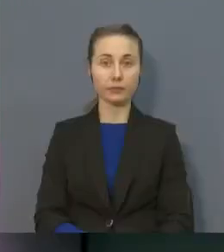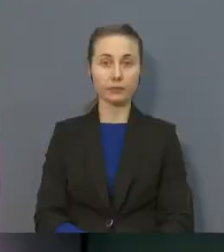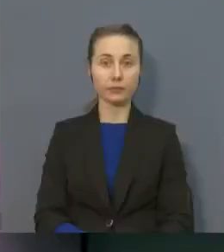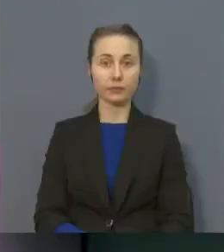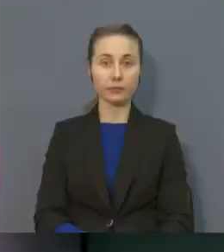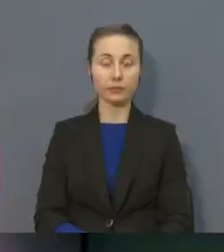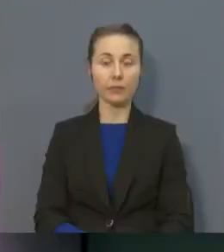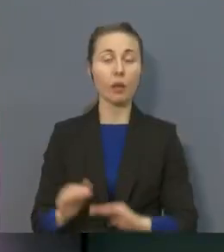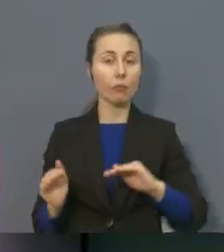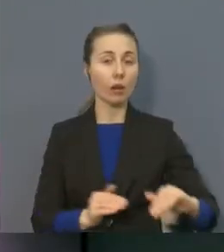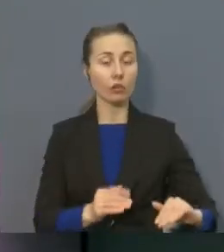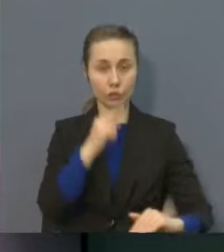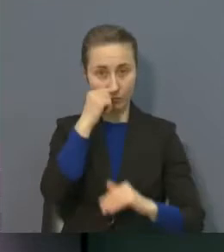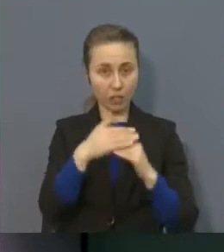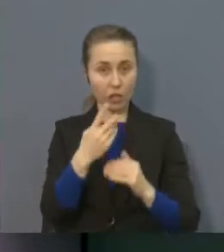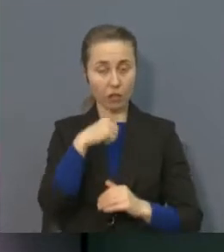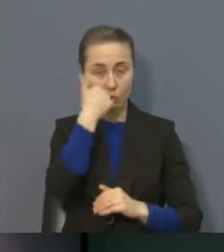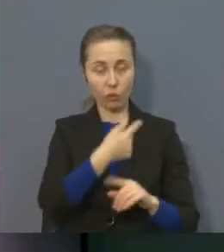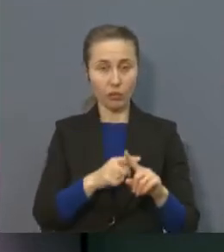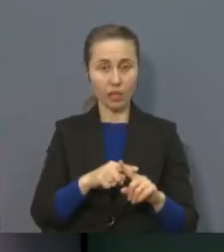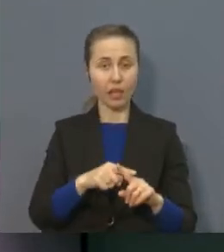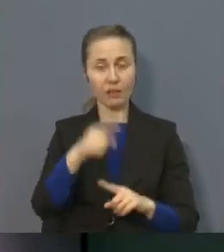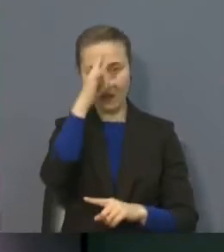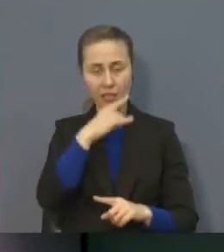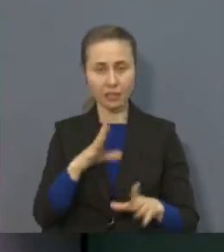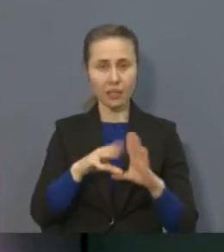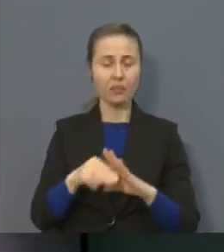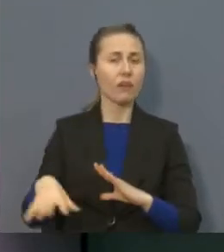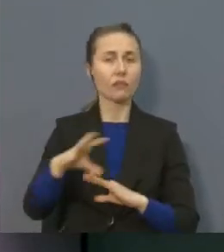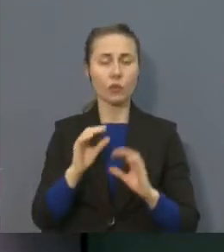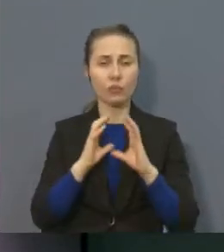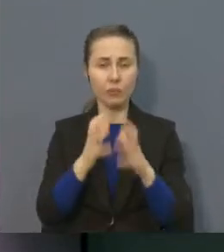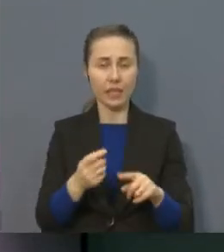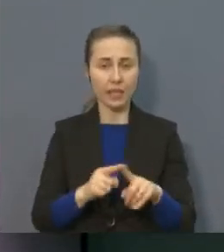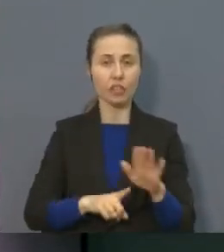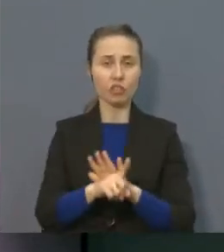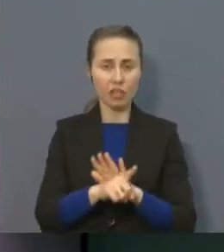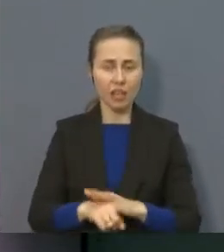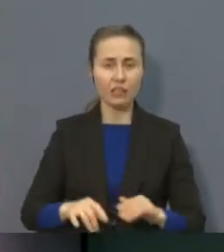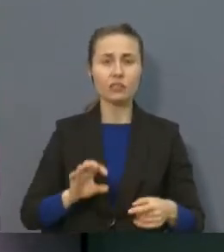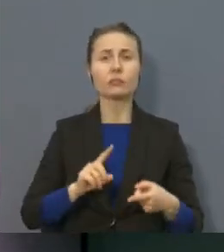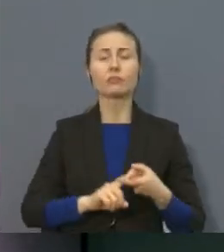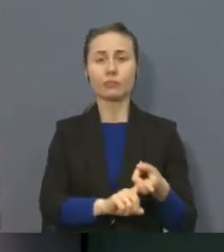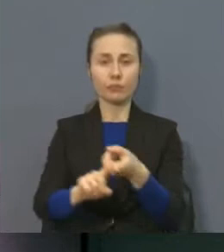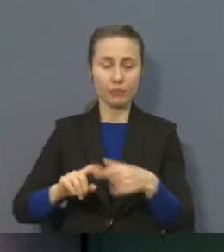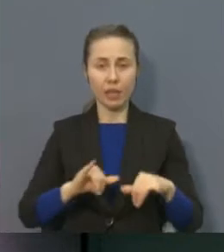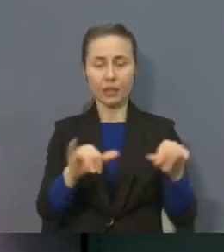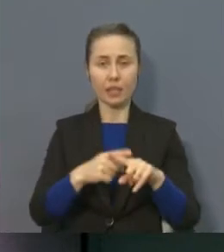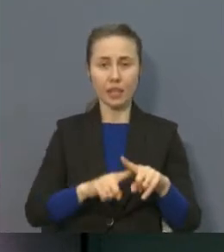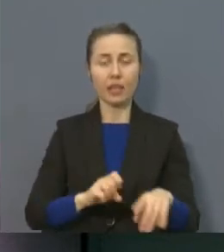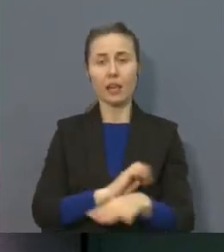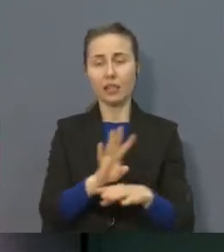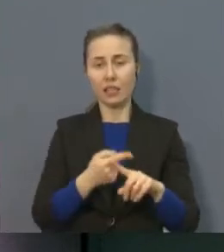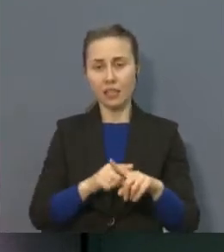Жаһанды жайлаған коронавирустың Қазақстанға келгеніне де жылға жақындап қалды. Құбылмалы эпид жағдай түрлі сала қызметкерлерін тығырыққа